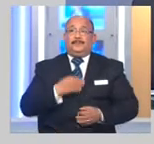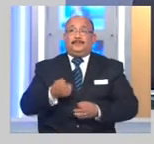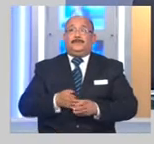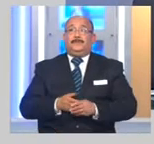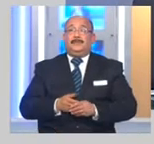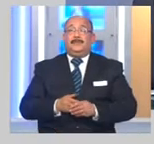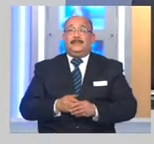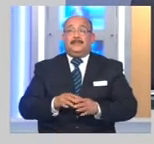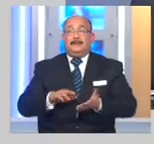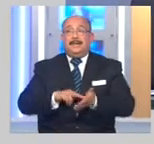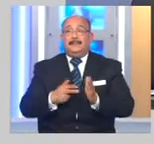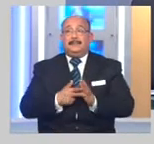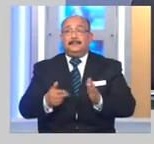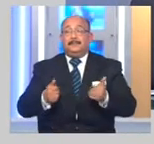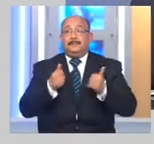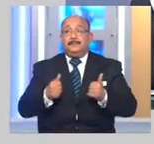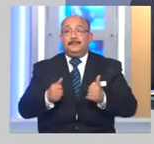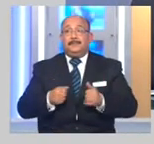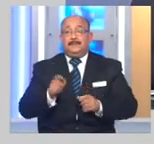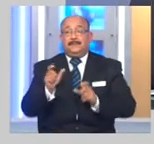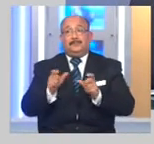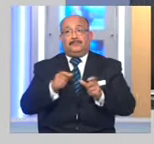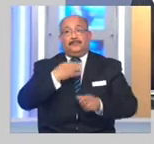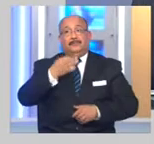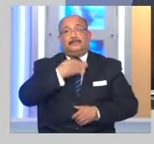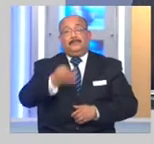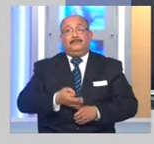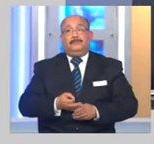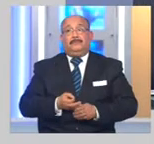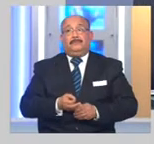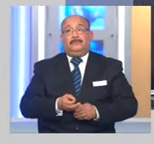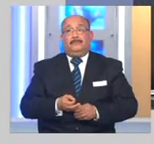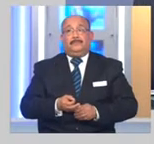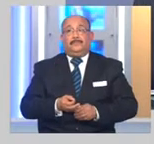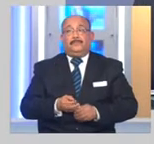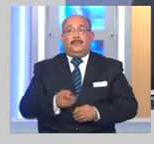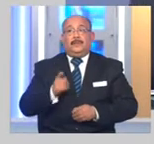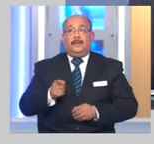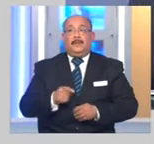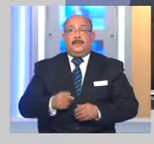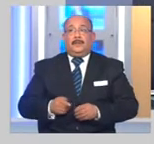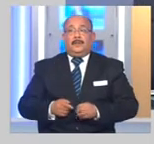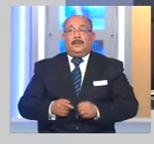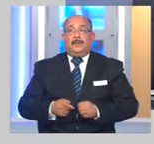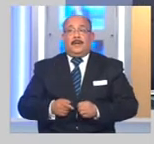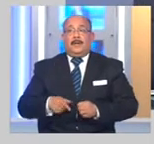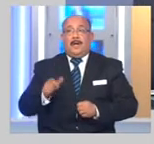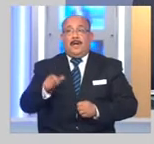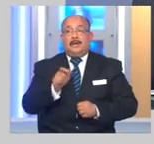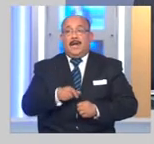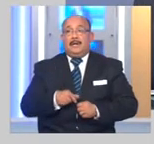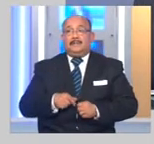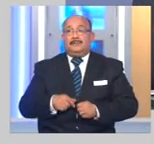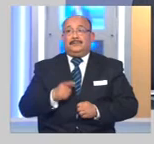في نهاية الأمر هو يجد نفسه أمام خيارين، أما يموت ولا يحمي نفسه، وبالتالي إذا كان تم إطلاق الرصاص